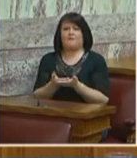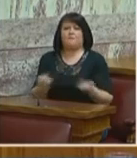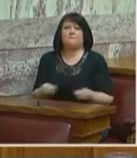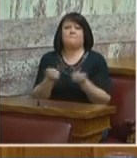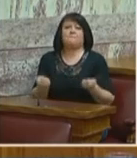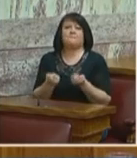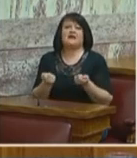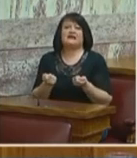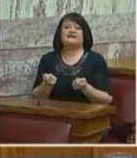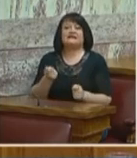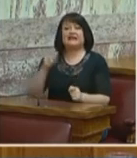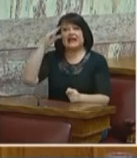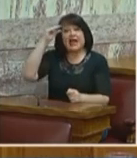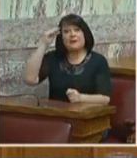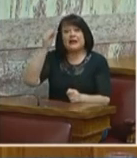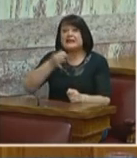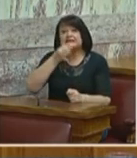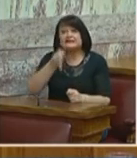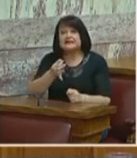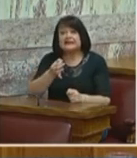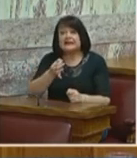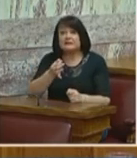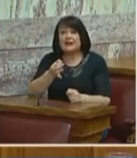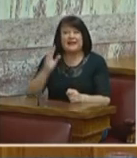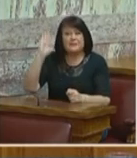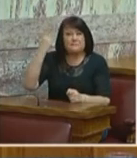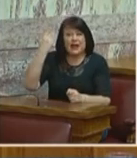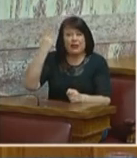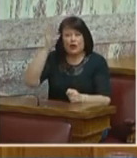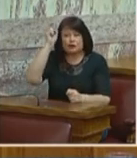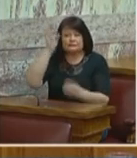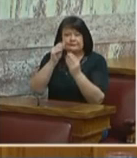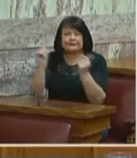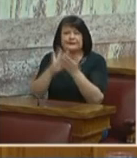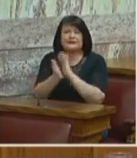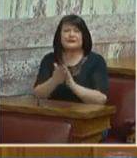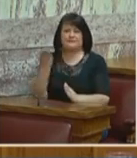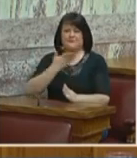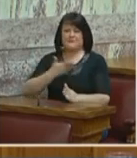του Κωνσταντίνου Καραμαλή, λύθη στο παρελθόν, να κλείσουν οριστικά οι πηγές του